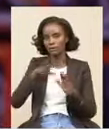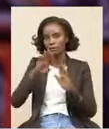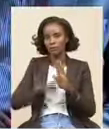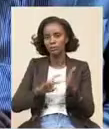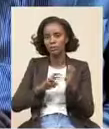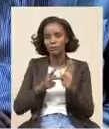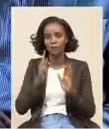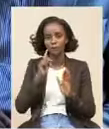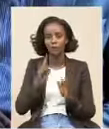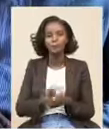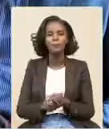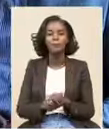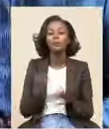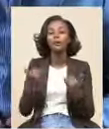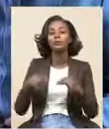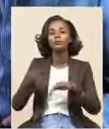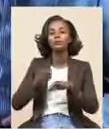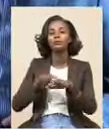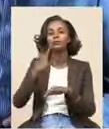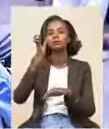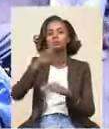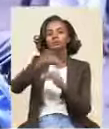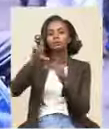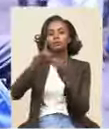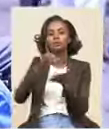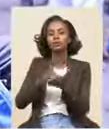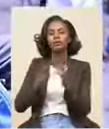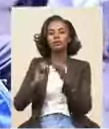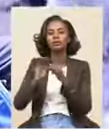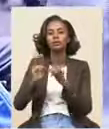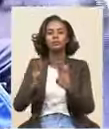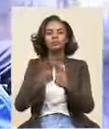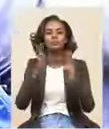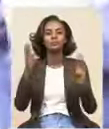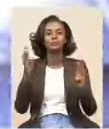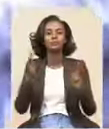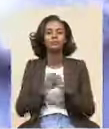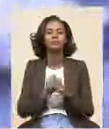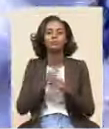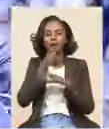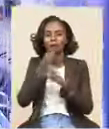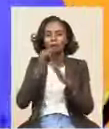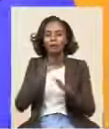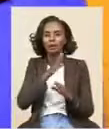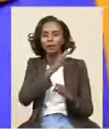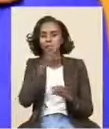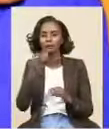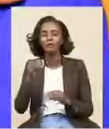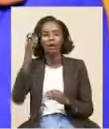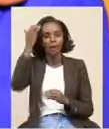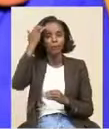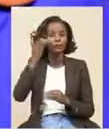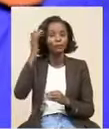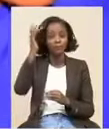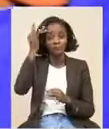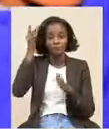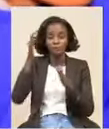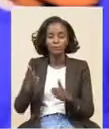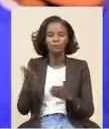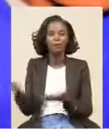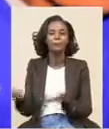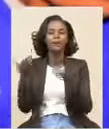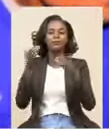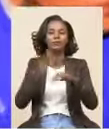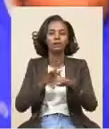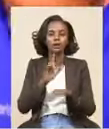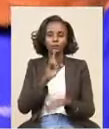ነው። በአሁኑ ሰዓት በስድስት የክልል ከተሞች ቅርንጫፍ በመክፈትም አረጋውያንንና የአእምሮ ህሙማንን በማንሳት ላይ